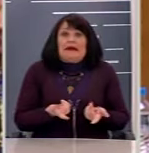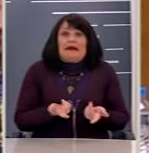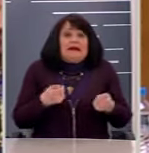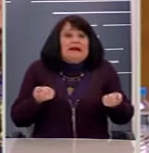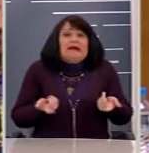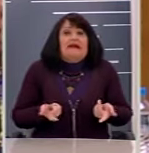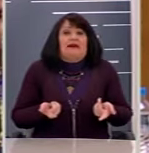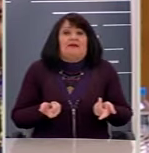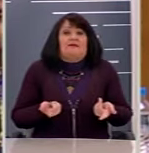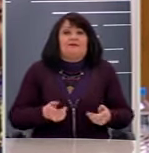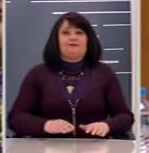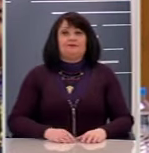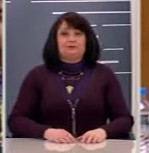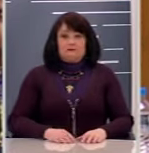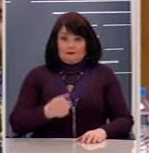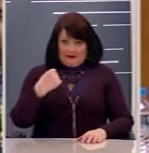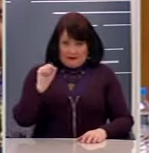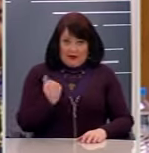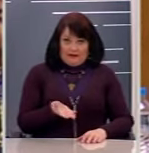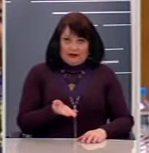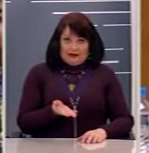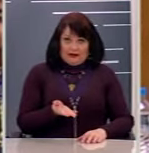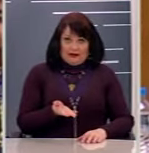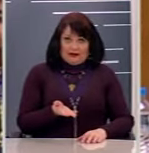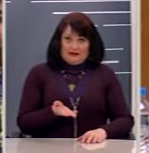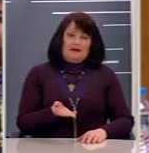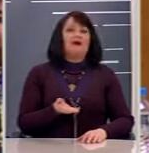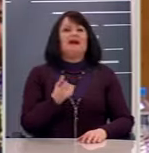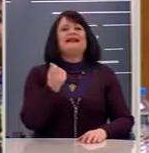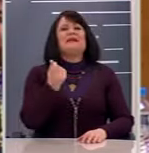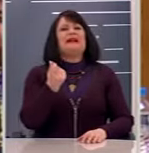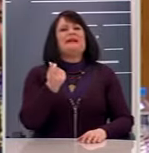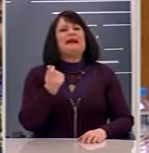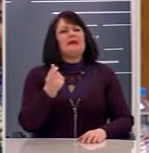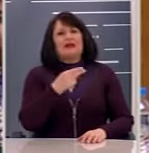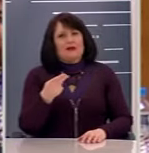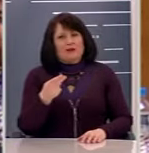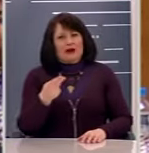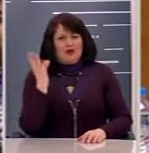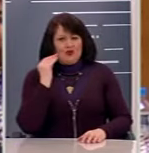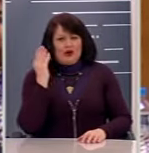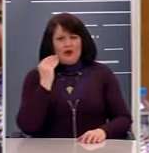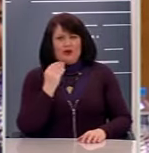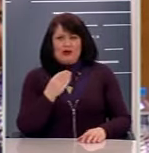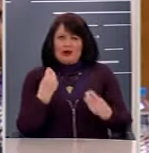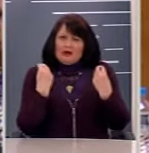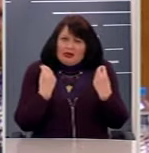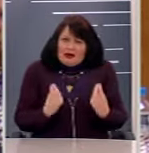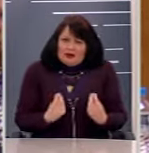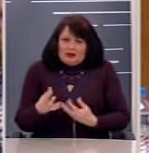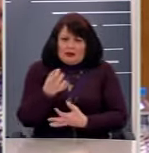κανένας διαφωνεί κανείς για αυτά τα πράγματα? Και για την τιμολόγηση, επειδή τα ακούω. Είναι δυνατόν να λέγονται αυτά τα πράγματα από